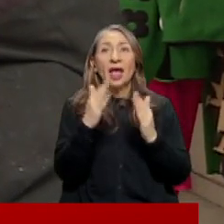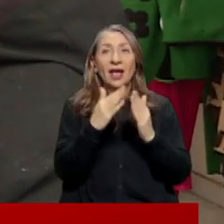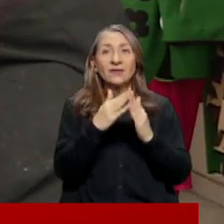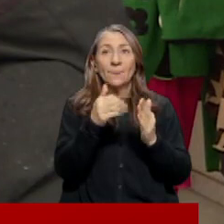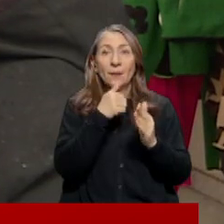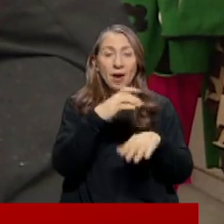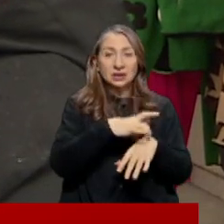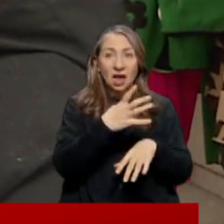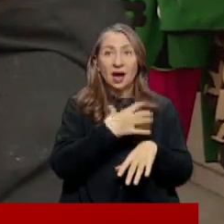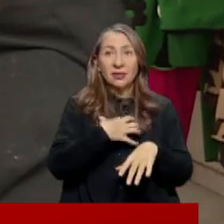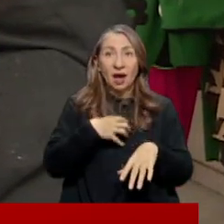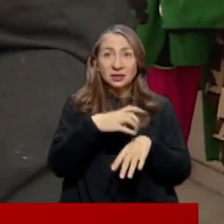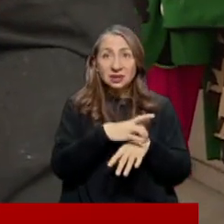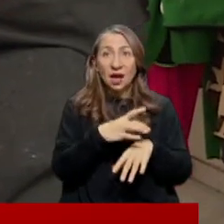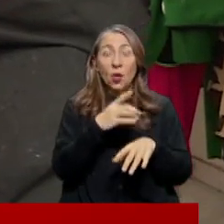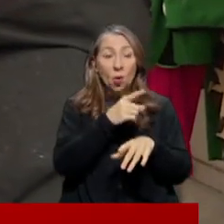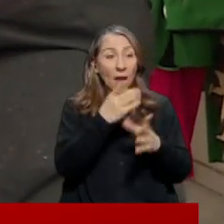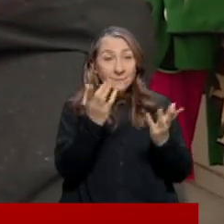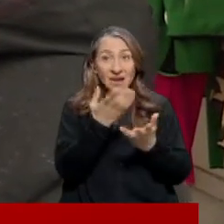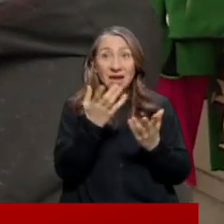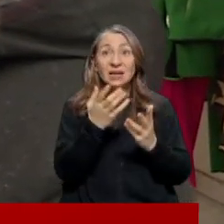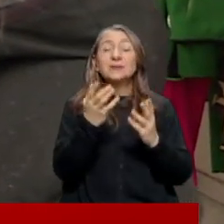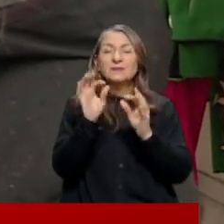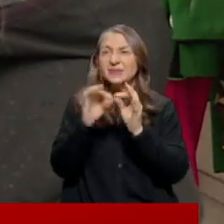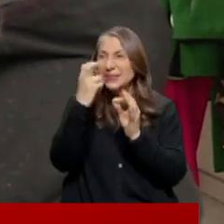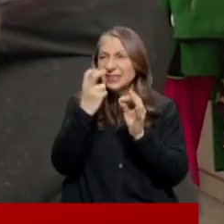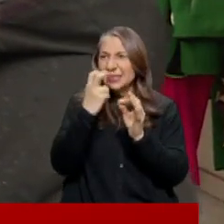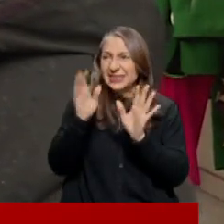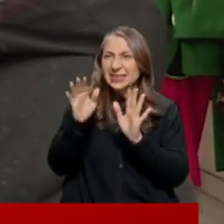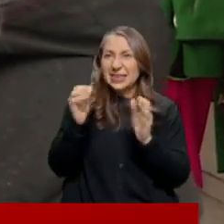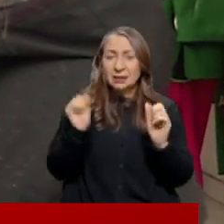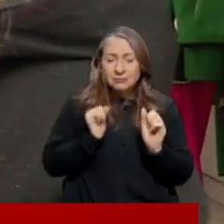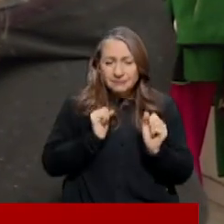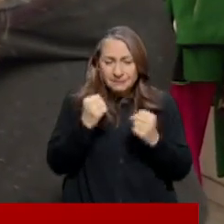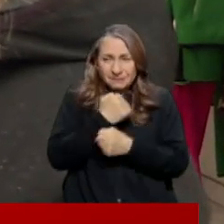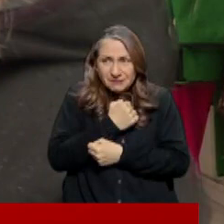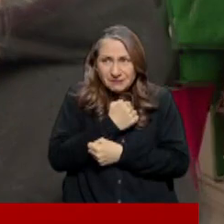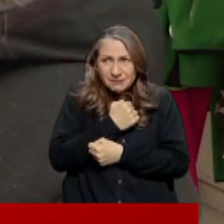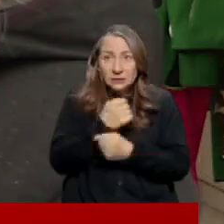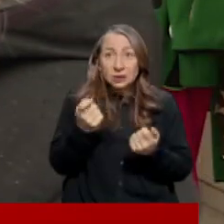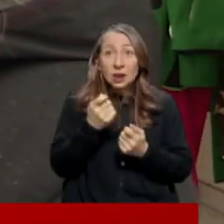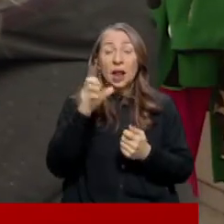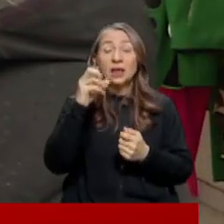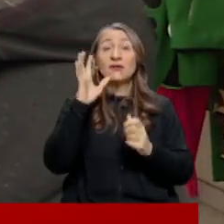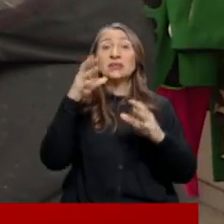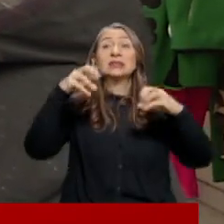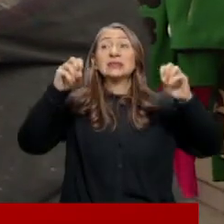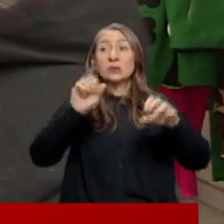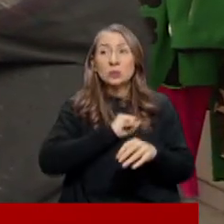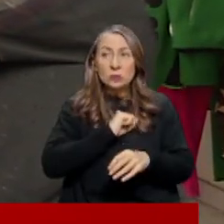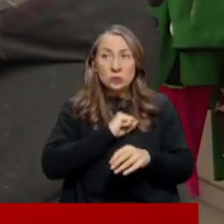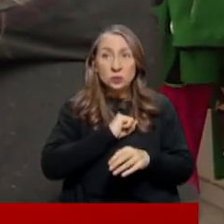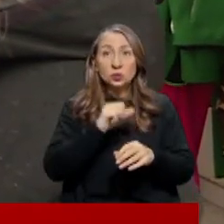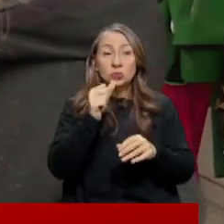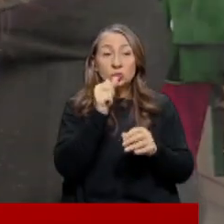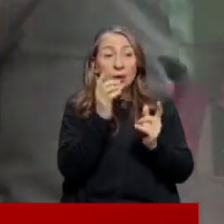hani babam hasta, annem hasta. Onlar bile hani daha çok hani battaniyeyle falan ısınmaya çalışıyoruz. Elektriği çok kullanmaya korkuyoruz, suyu